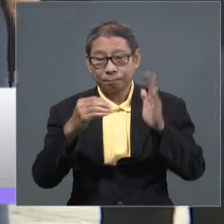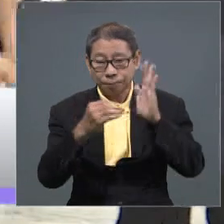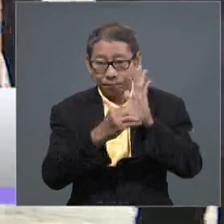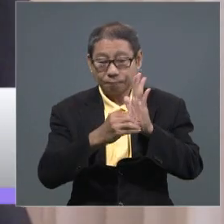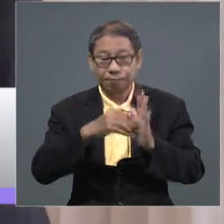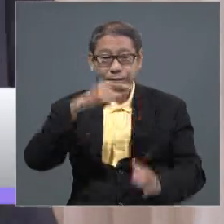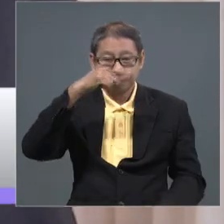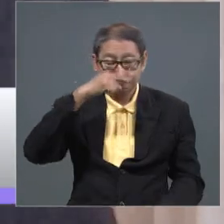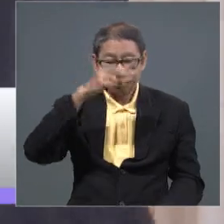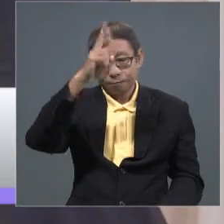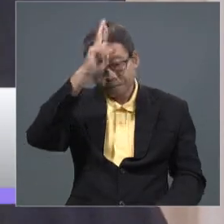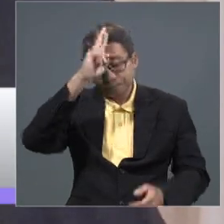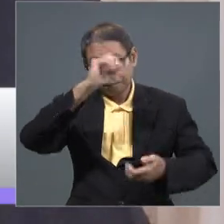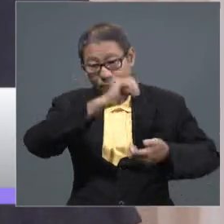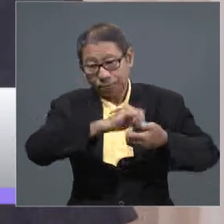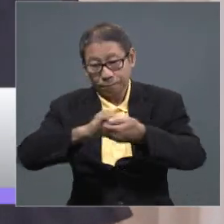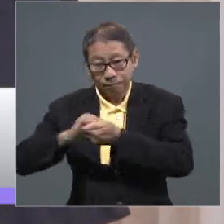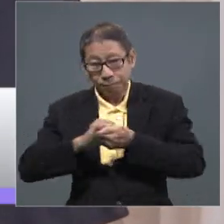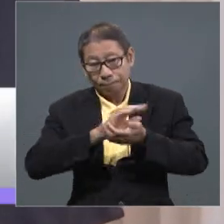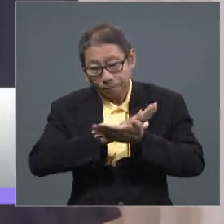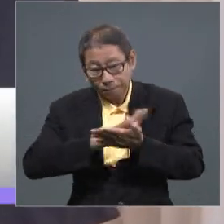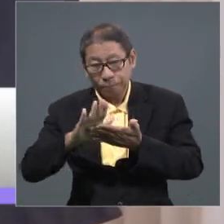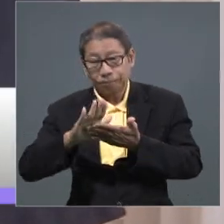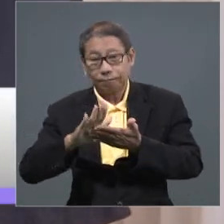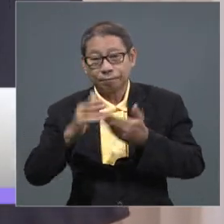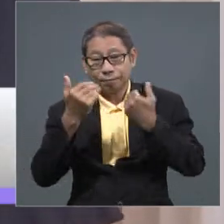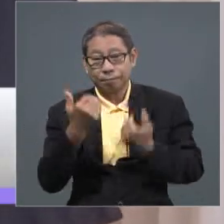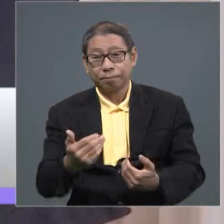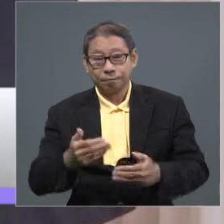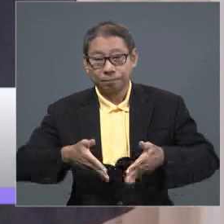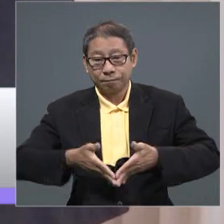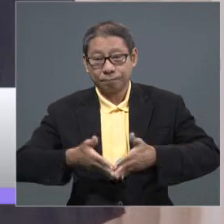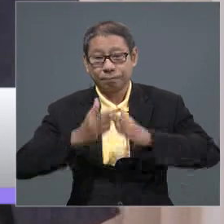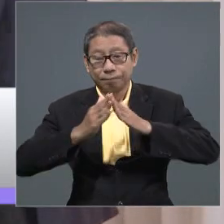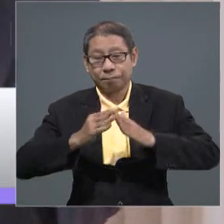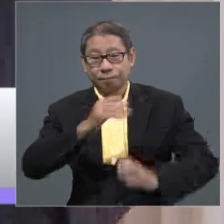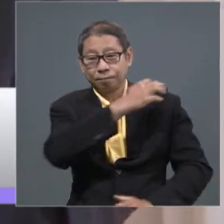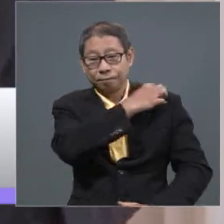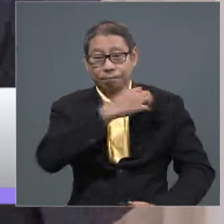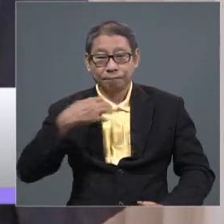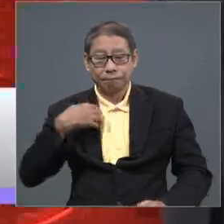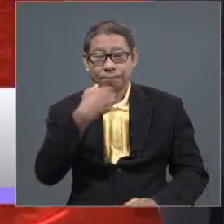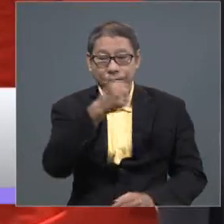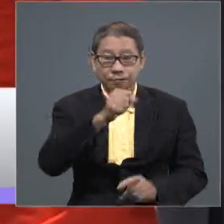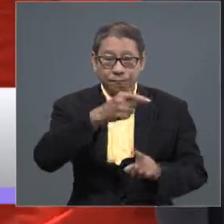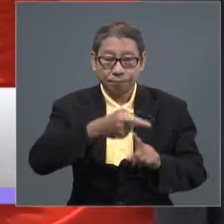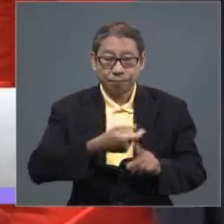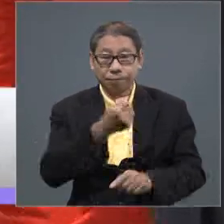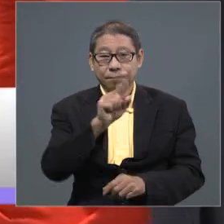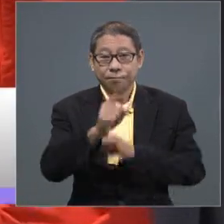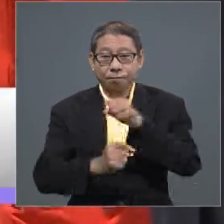และเปรูมีความสัมพันธ์ฉันมิตรที่ราบรื่นมาตั้งแต่การสถาปนาความสัมพันธ์ทางการทูตเมื่อ 10พฤศจิกายน